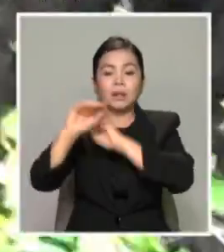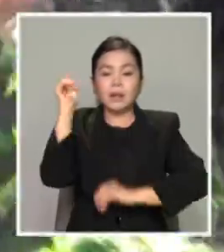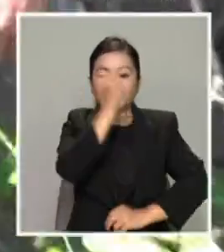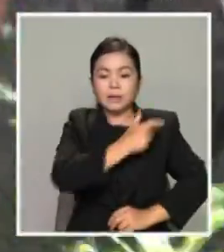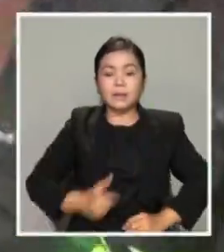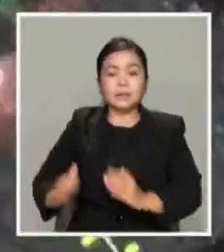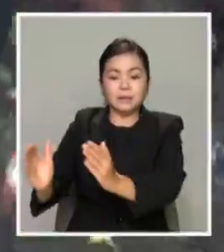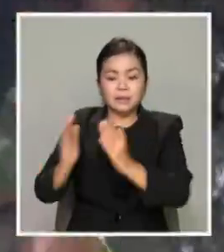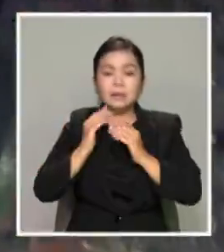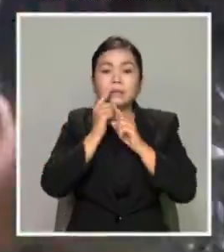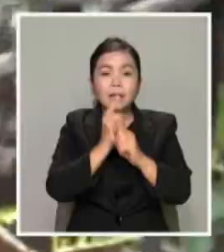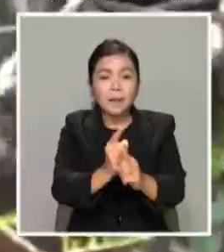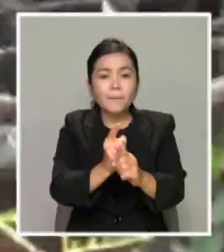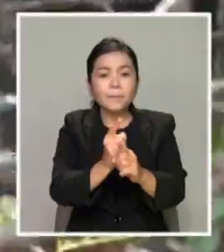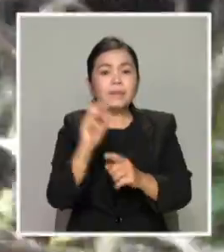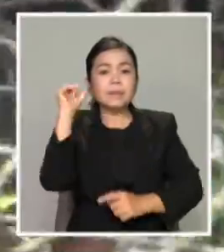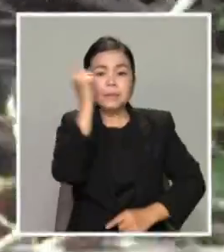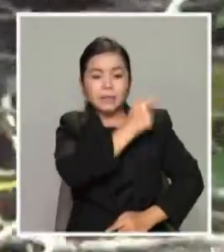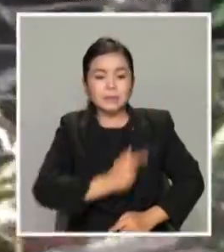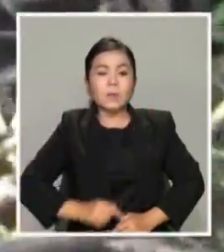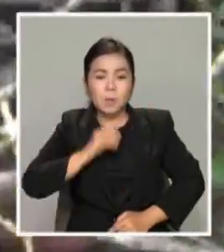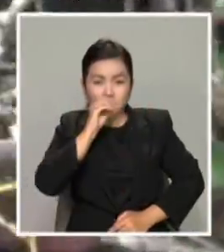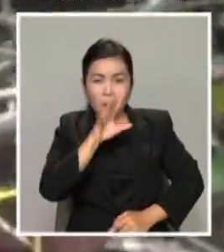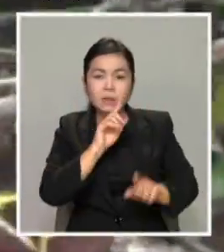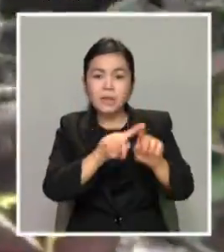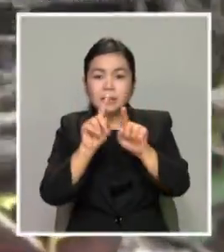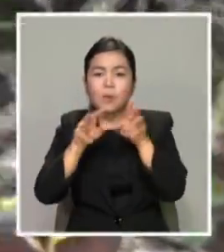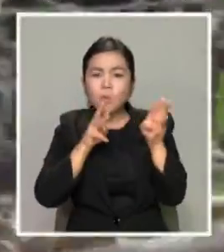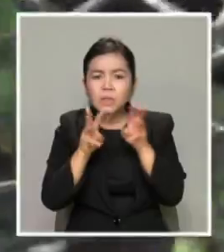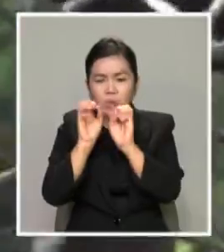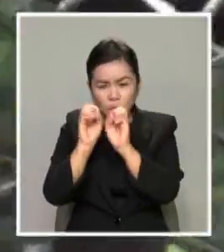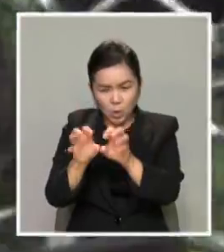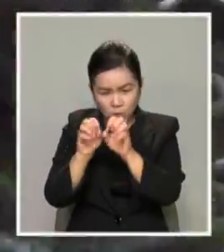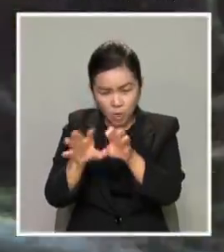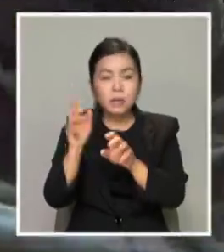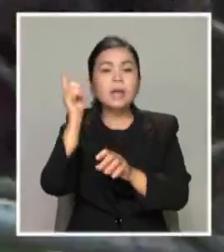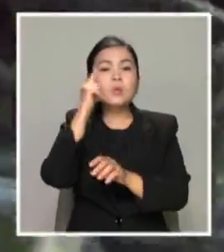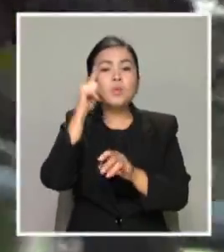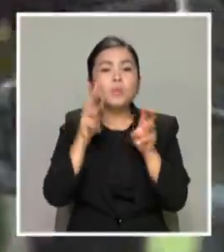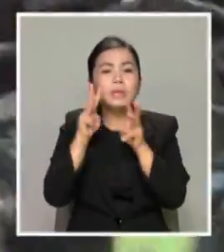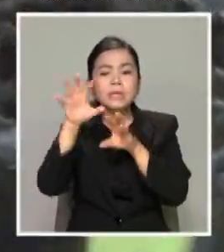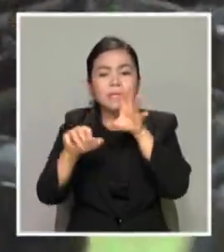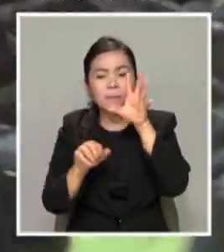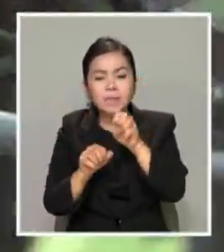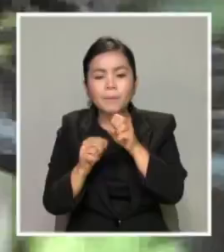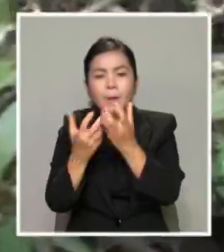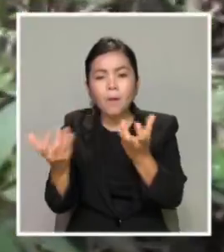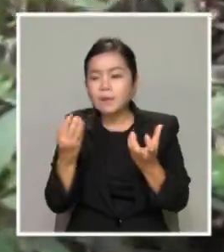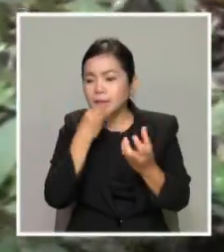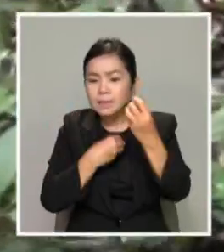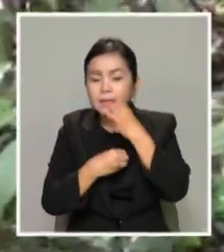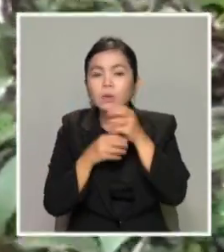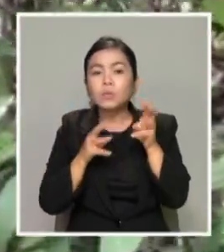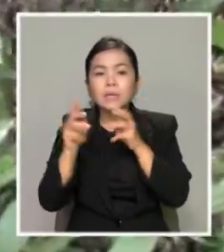คยล้าสมัยว่าเราไม่ควรให้ปลาแก่เขาแต่ควรจะให้เบ็ดตกปลาและสอนให้รู้จักวิ